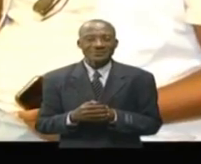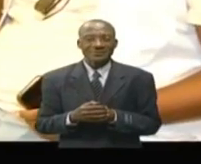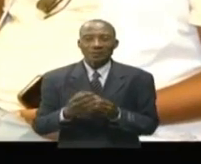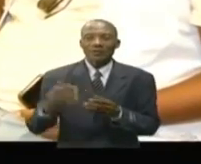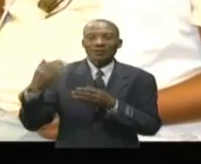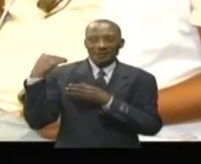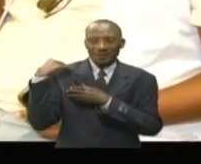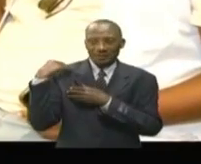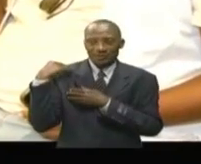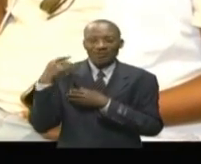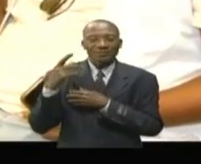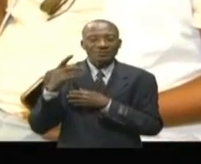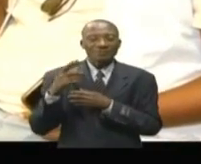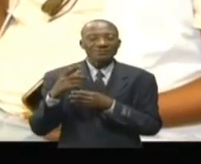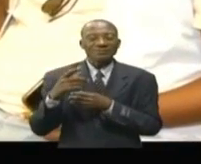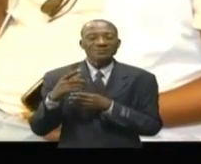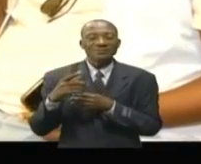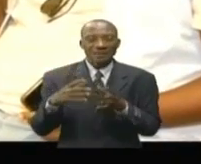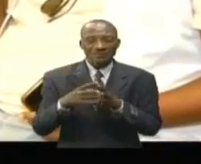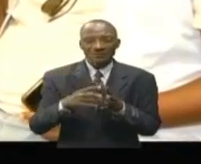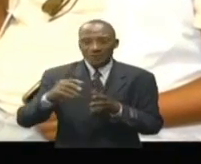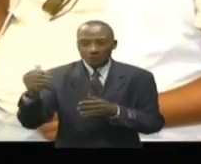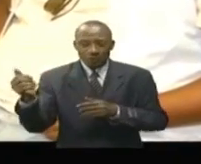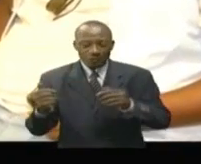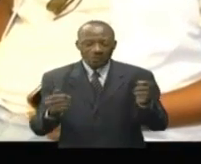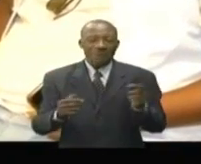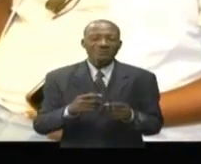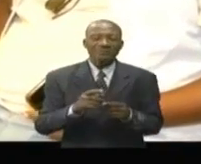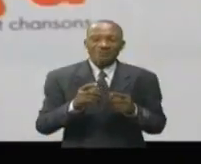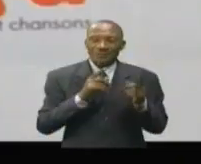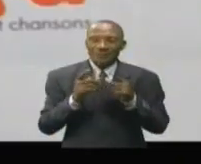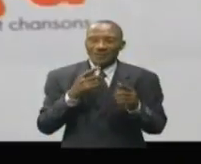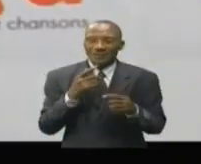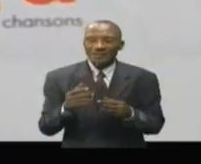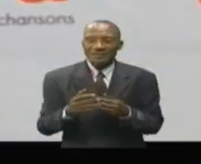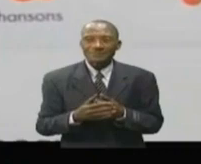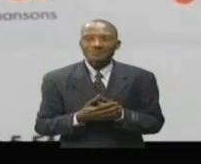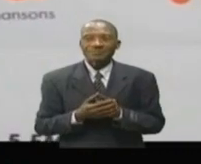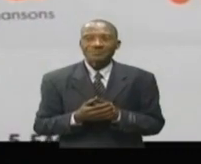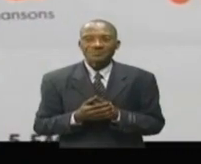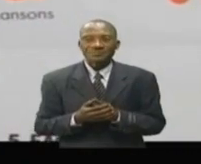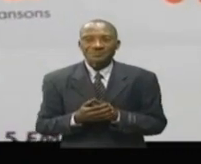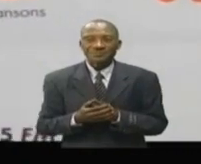Moulassa, est un homme heureux. Déjà congolais et promouvoir